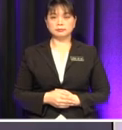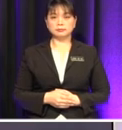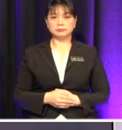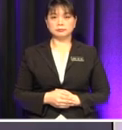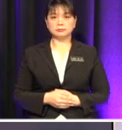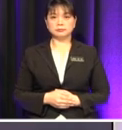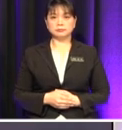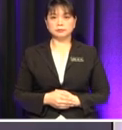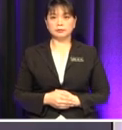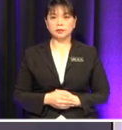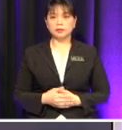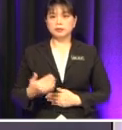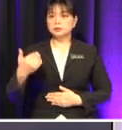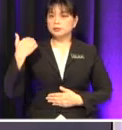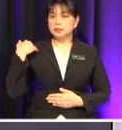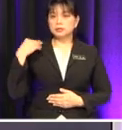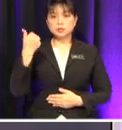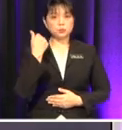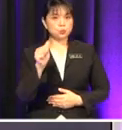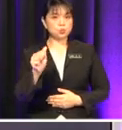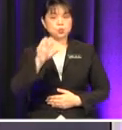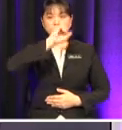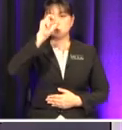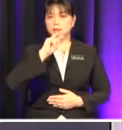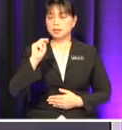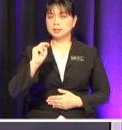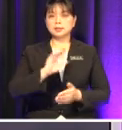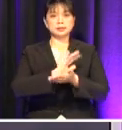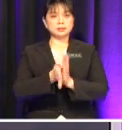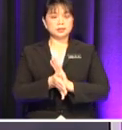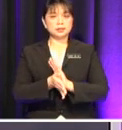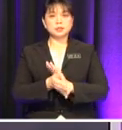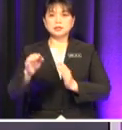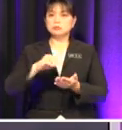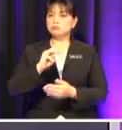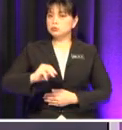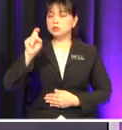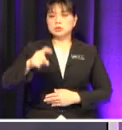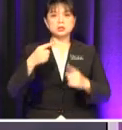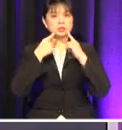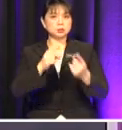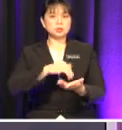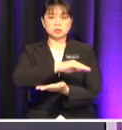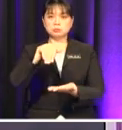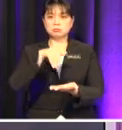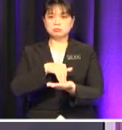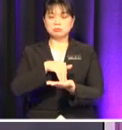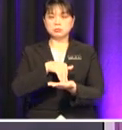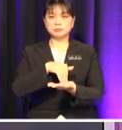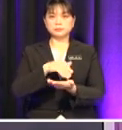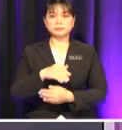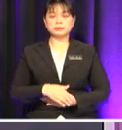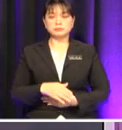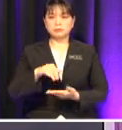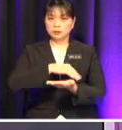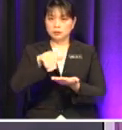Oke mengandung 10 soal Lan jadi calon wajib jawab semua soal Lan Oke semua soal lain